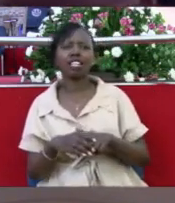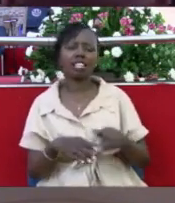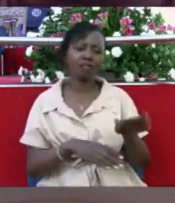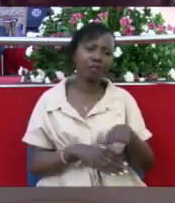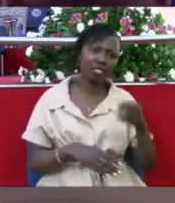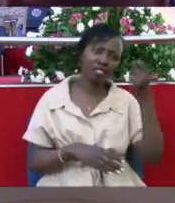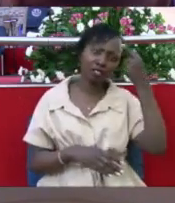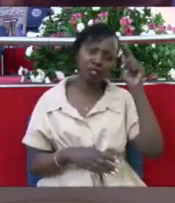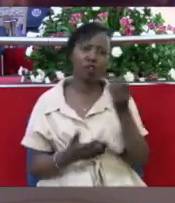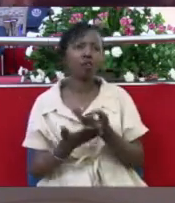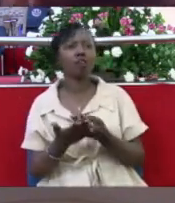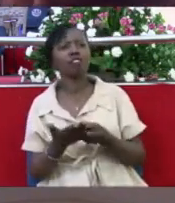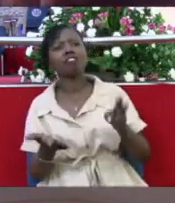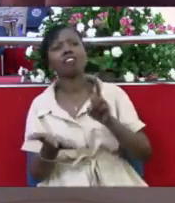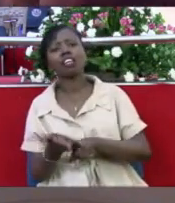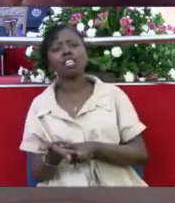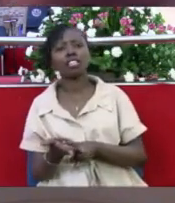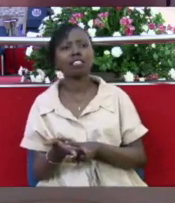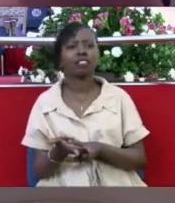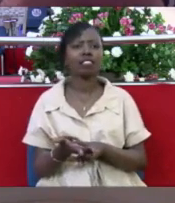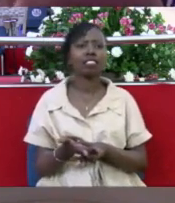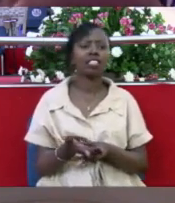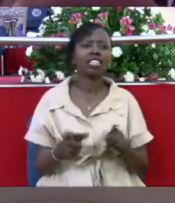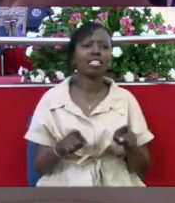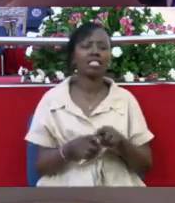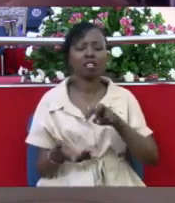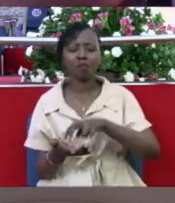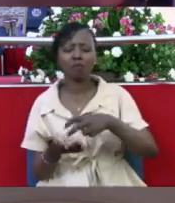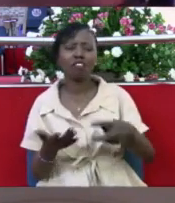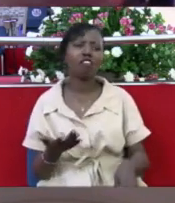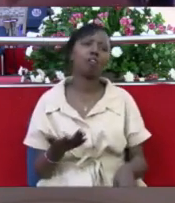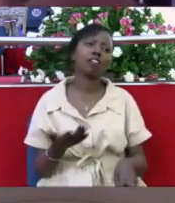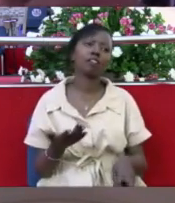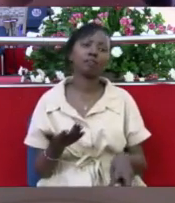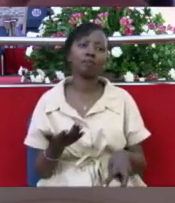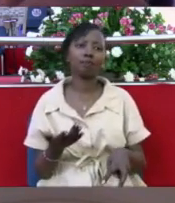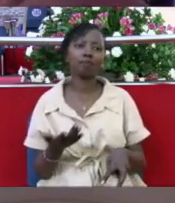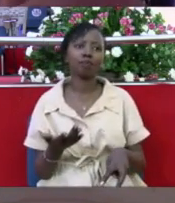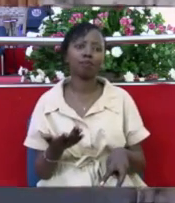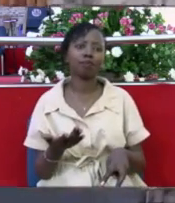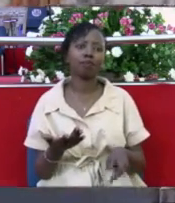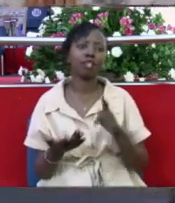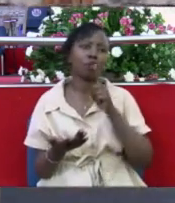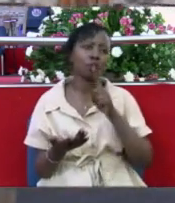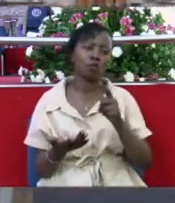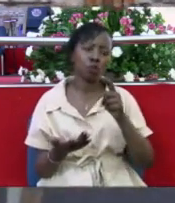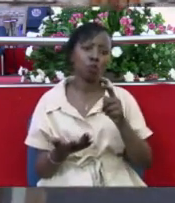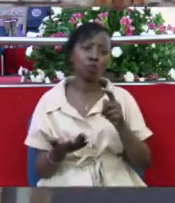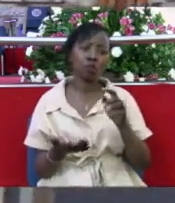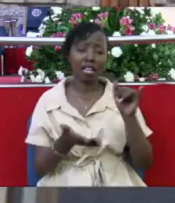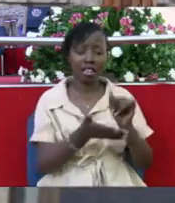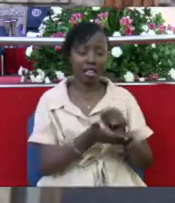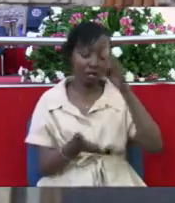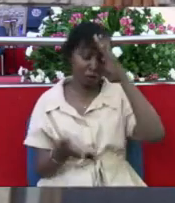wanajipata wakianguka, find themselves in a place of falling, wanajipata wakiweza kurudi nyuma. And so that believer, hivyo basi